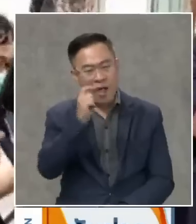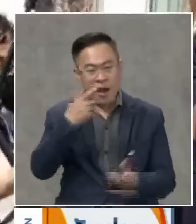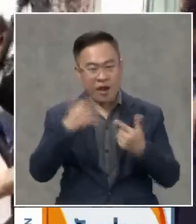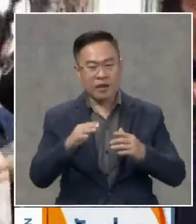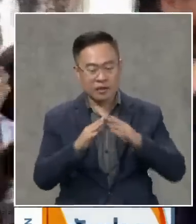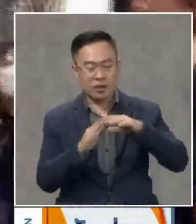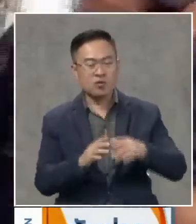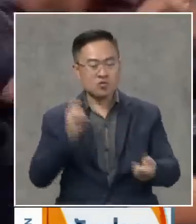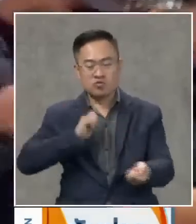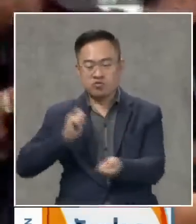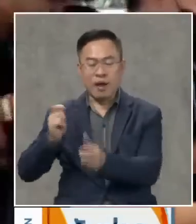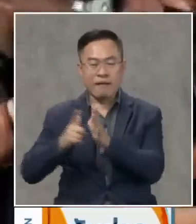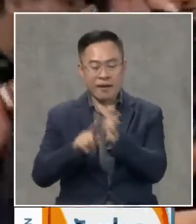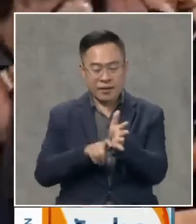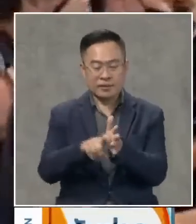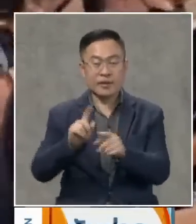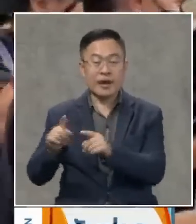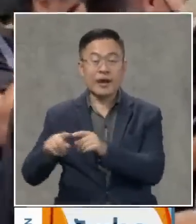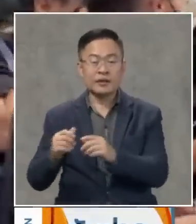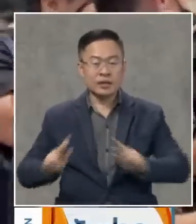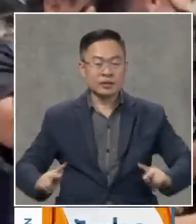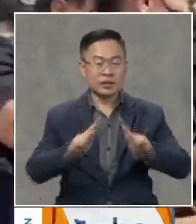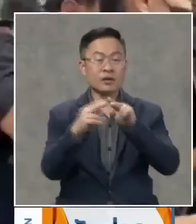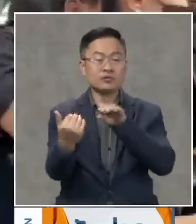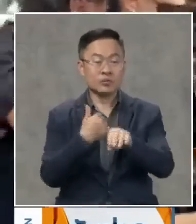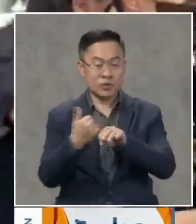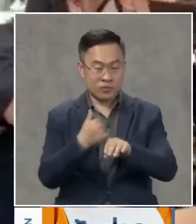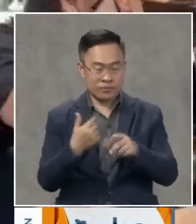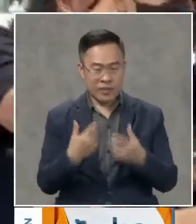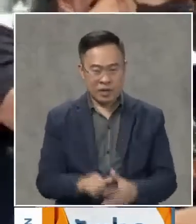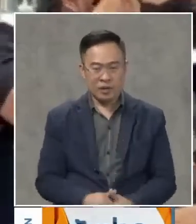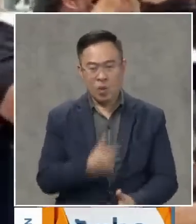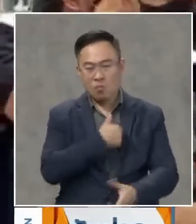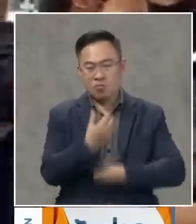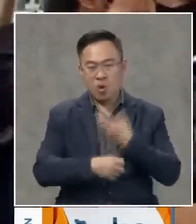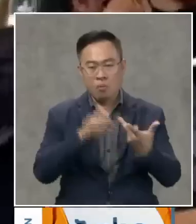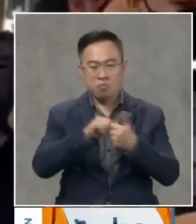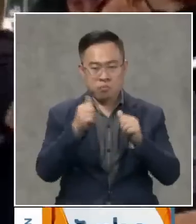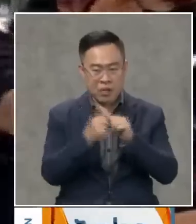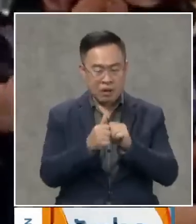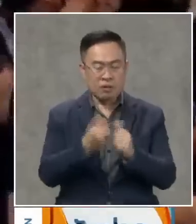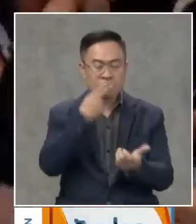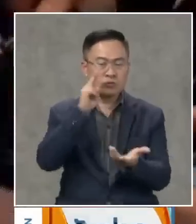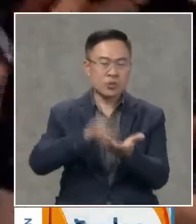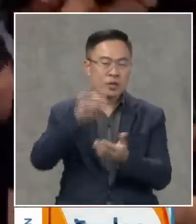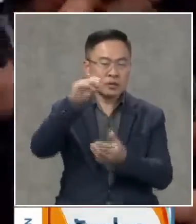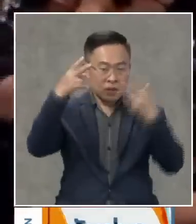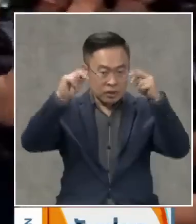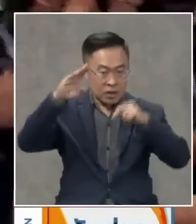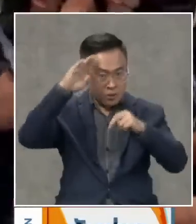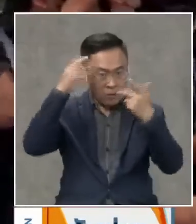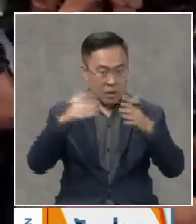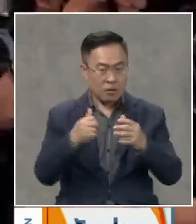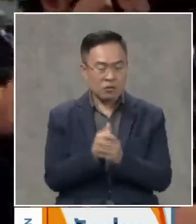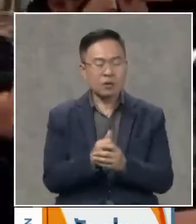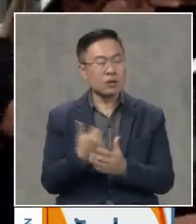ะ คะ แล้วแน่นอนคุณผู้ชมพอคุณชูวิทย์บุกไปถึงกระทรวงแบบนี้นะคะไปพูดถึงประเด็นที่ไปยื่นหนังสือถึงนายกรัฐมนตรีแล้วมันมีข้อ